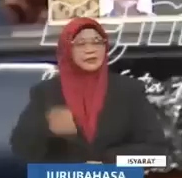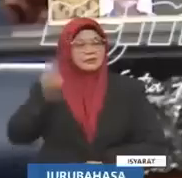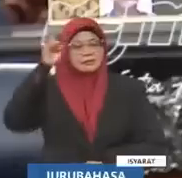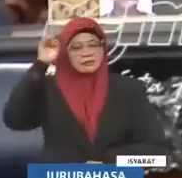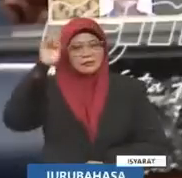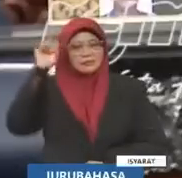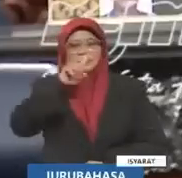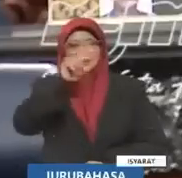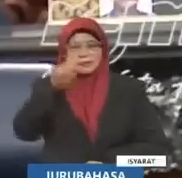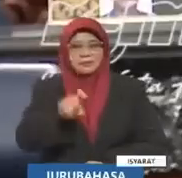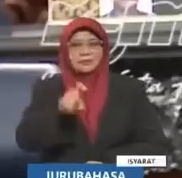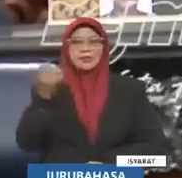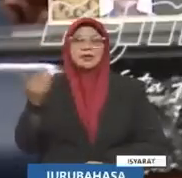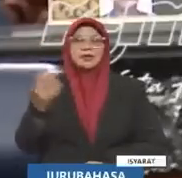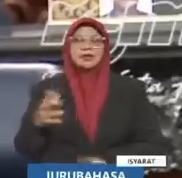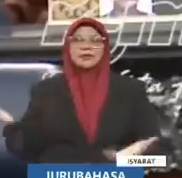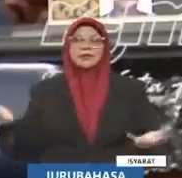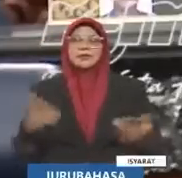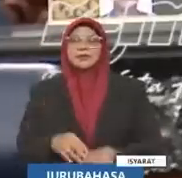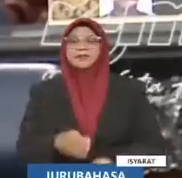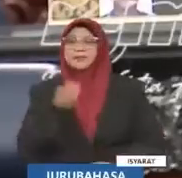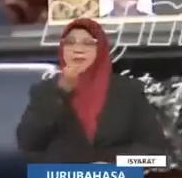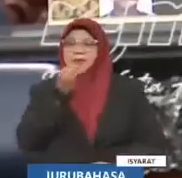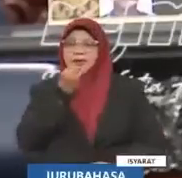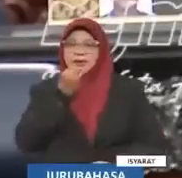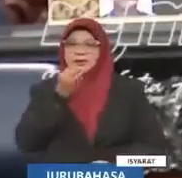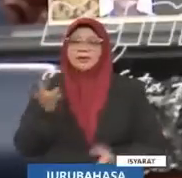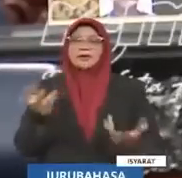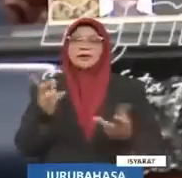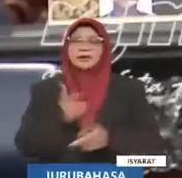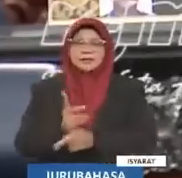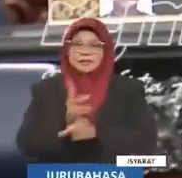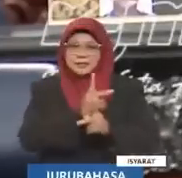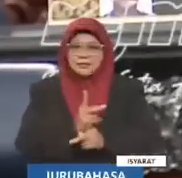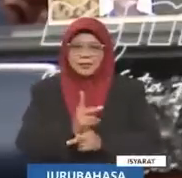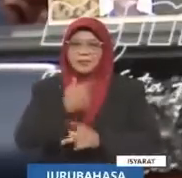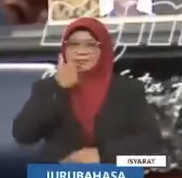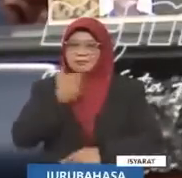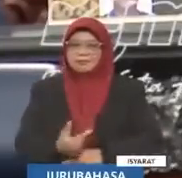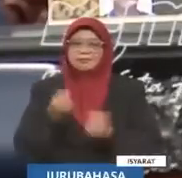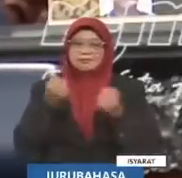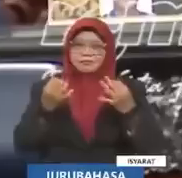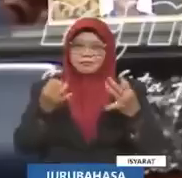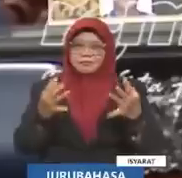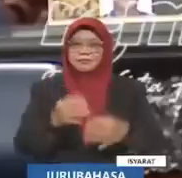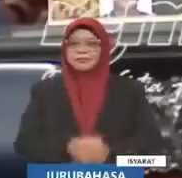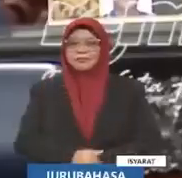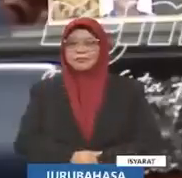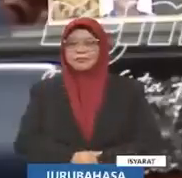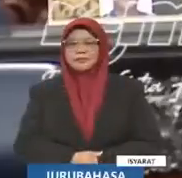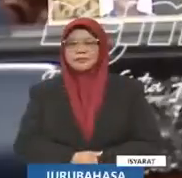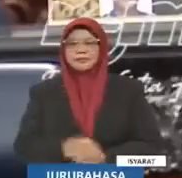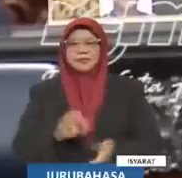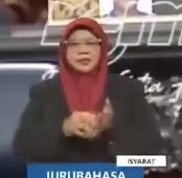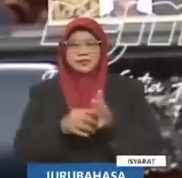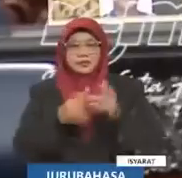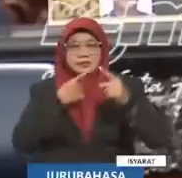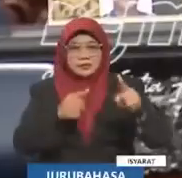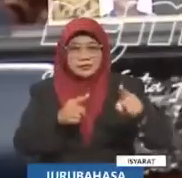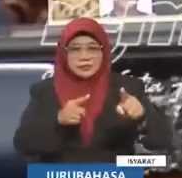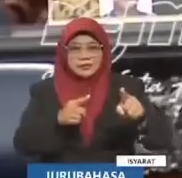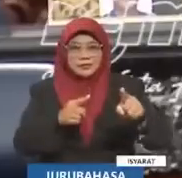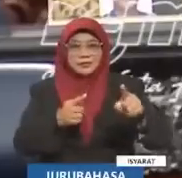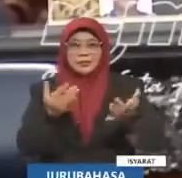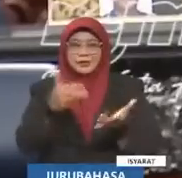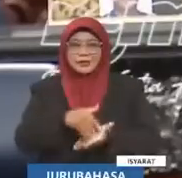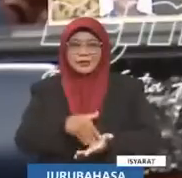yang sama saya tanya security makanan Cukup tak cukup dah Berapa lama jadi takkan tak karena jawab